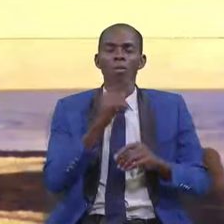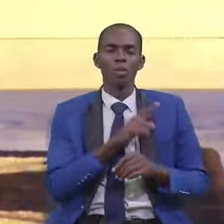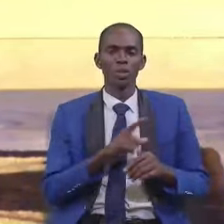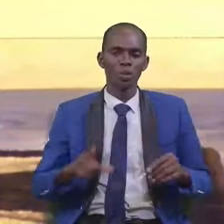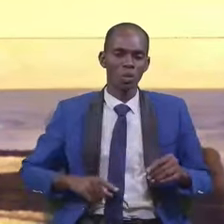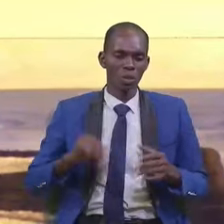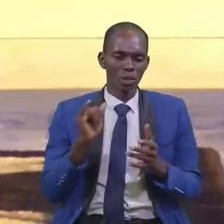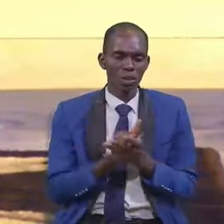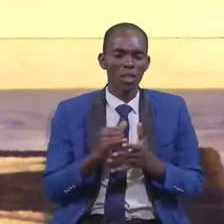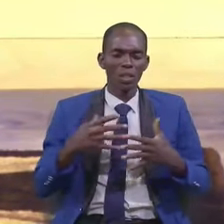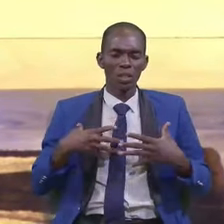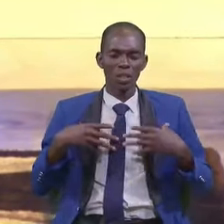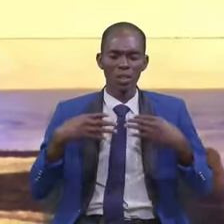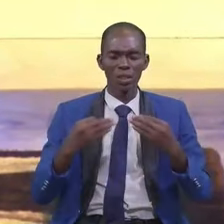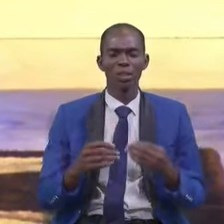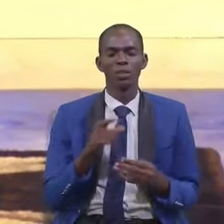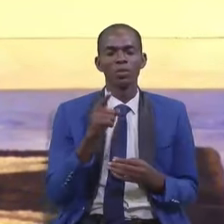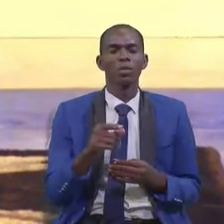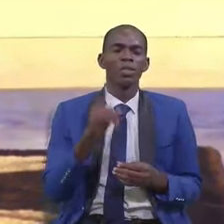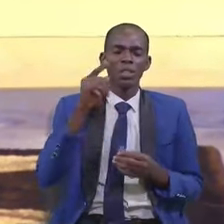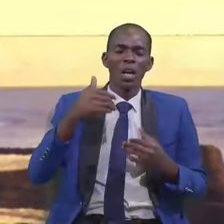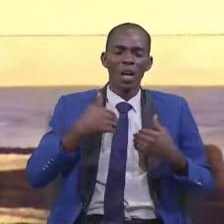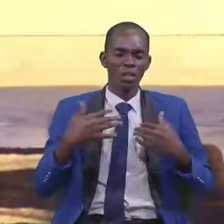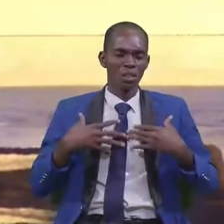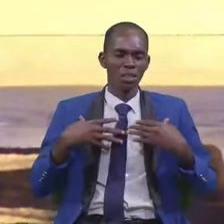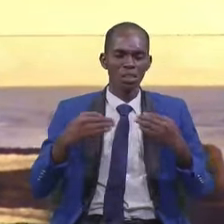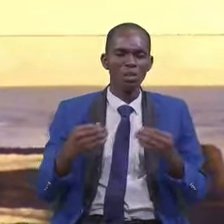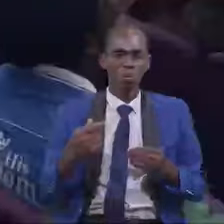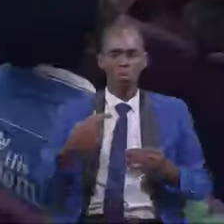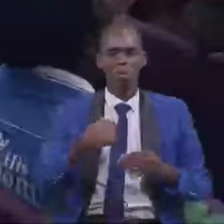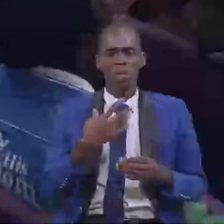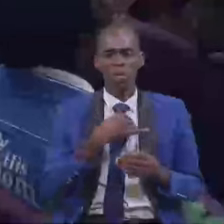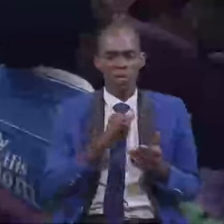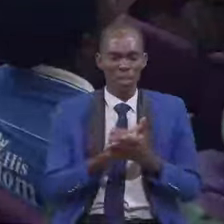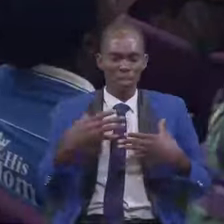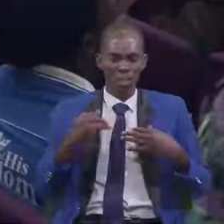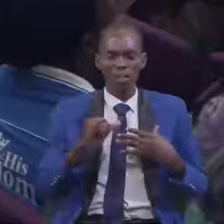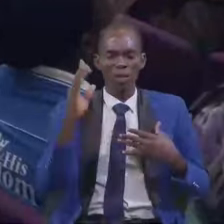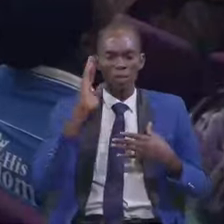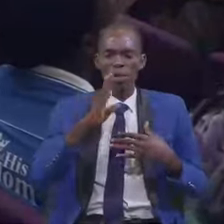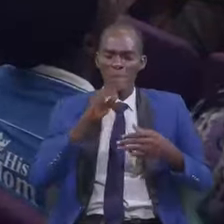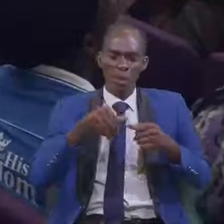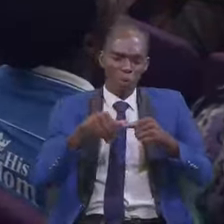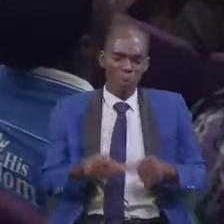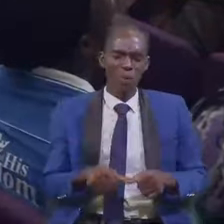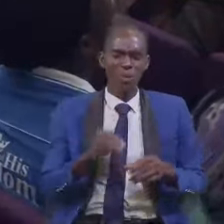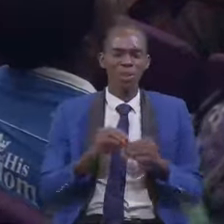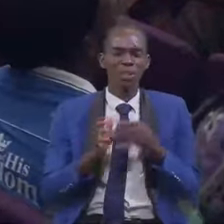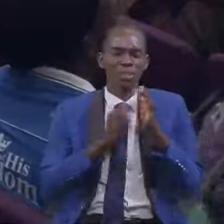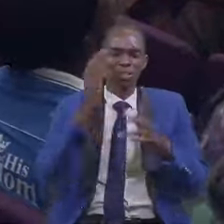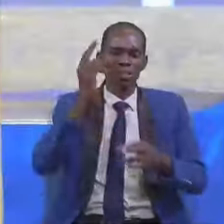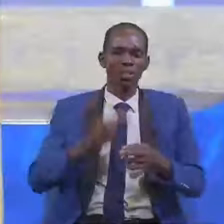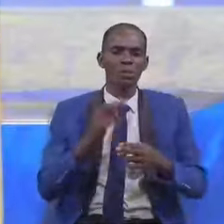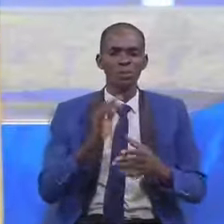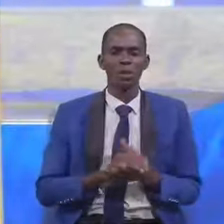est mon Dieu, il m'a guéri et la guérison sera permanente. Votre guérison sera permanente.